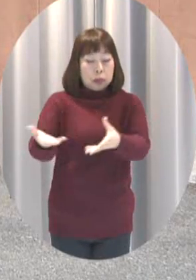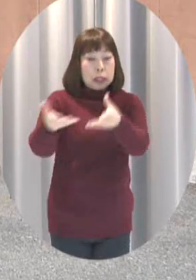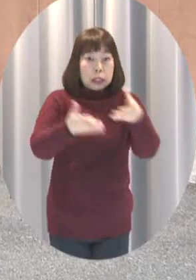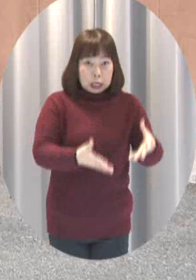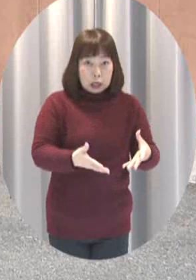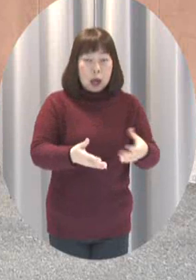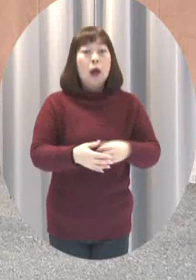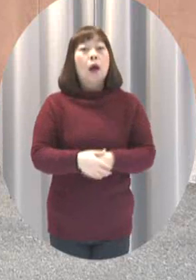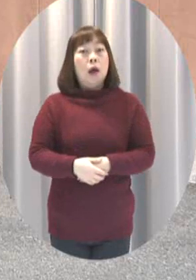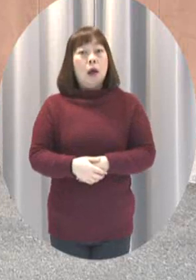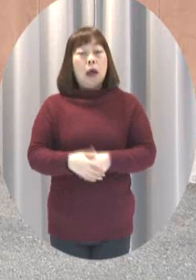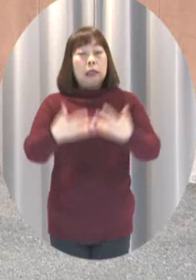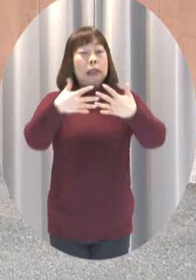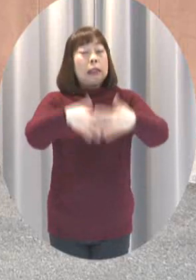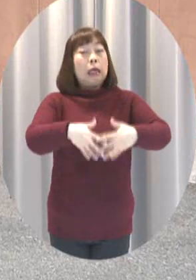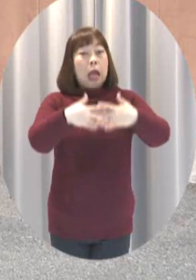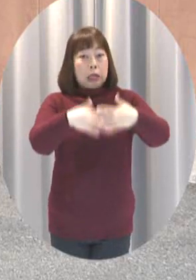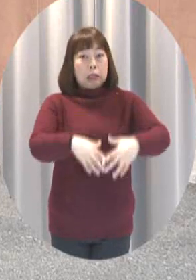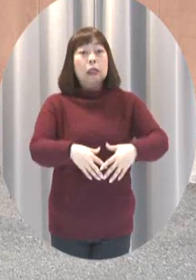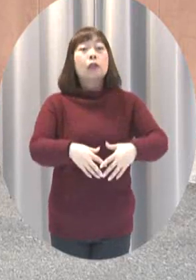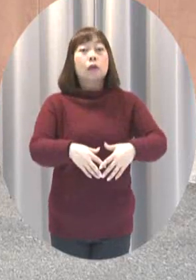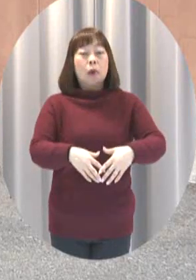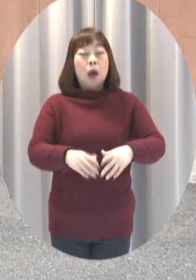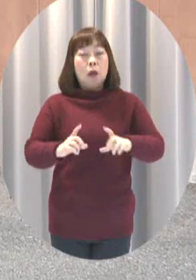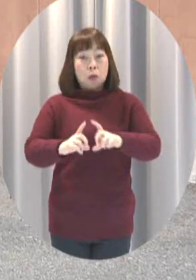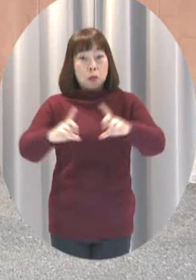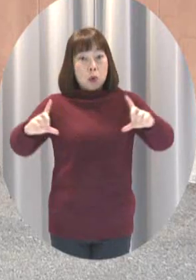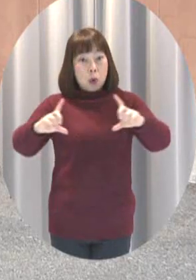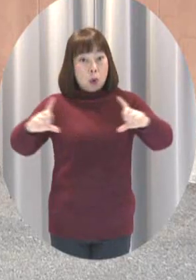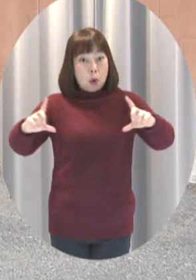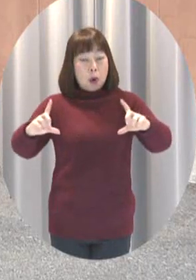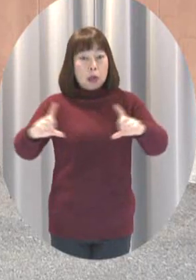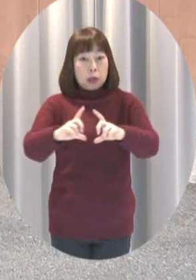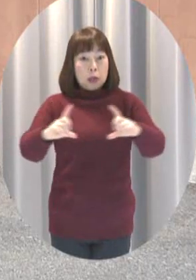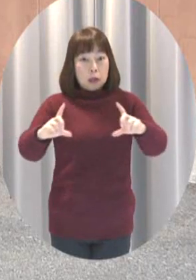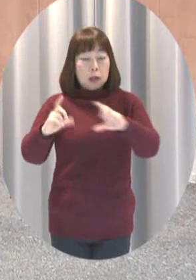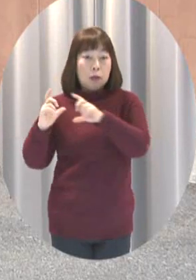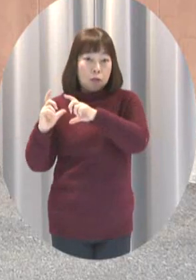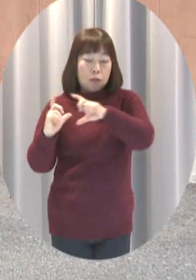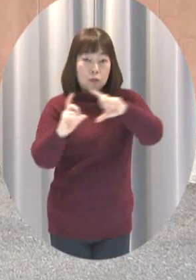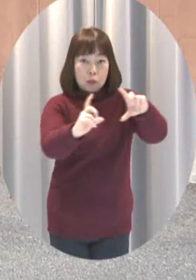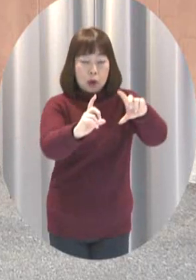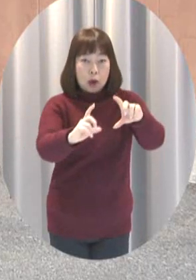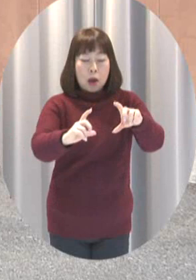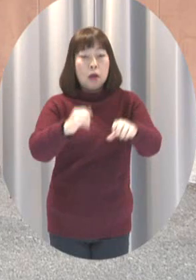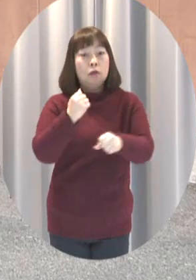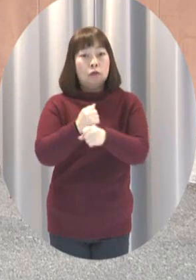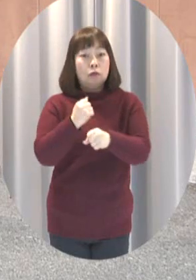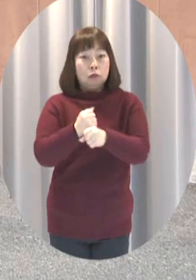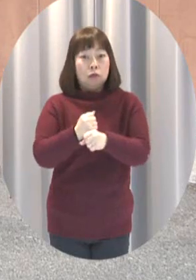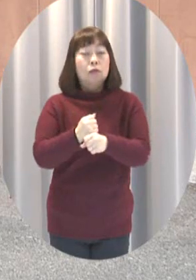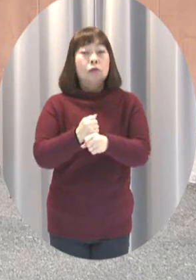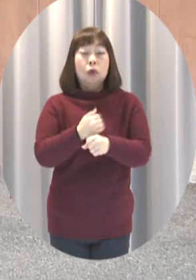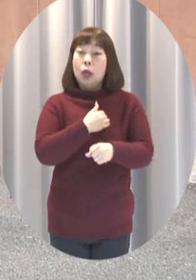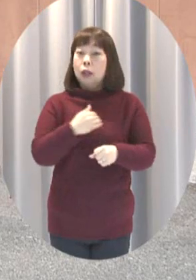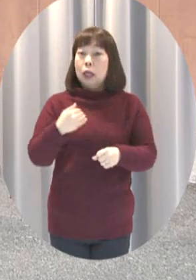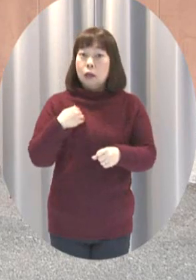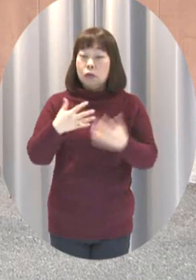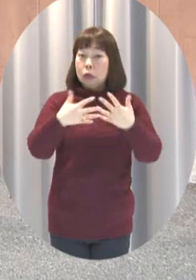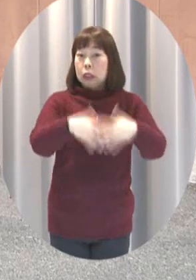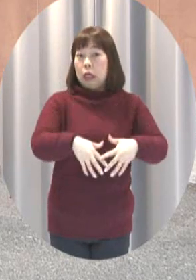の丸棒加工ができる、全国でも数少ない機械を入れることによりま